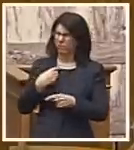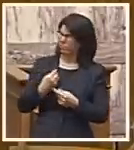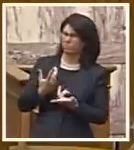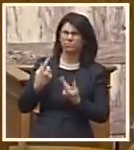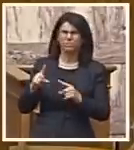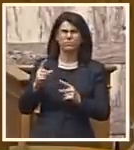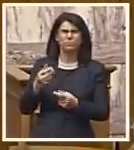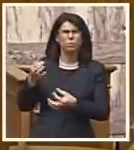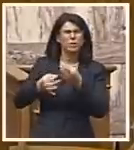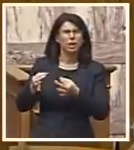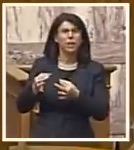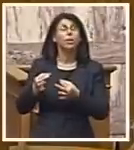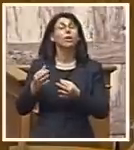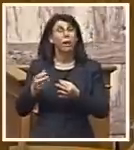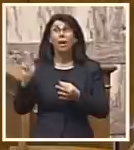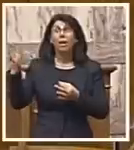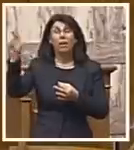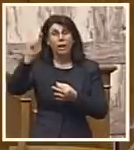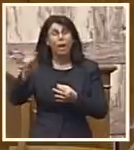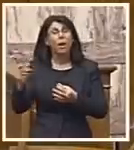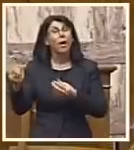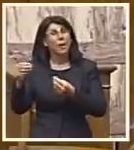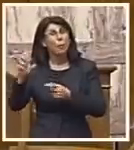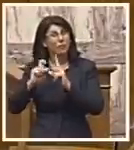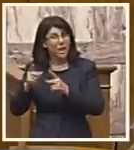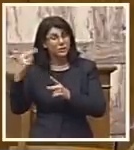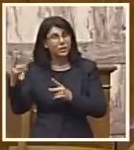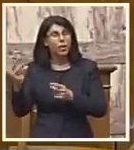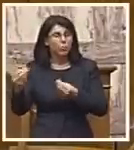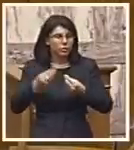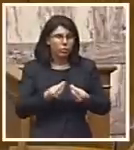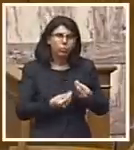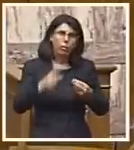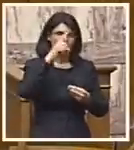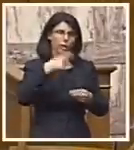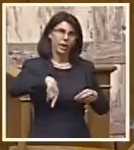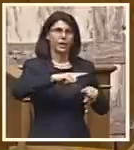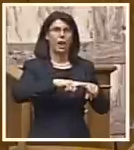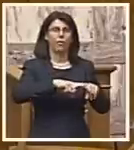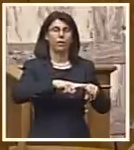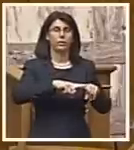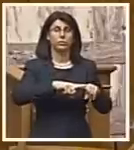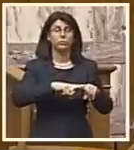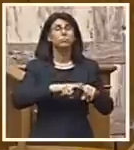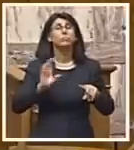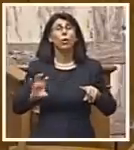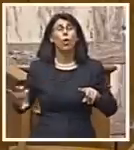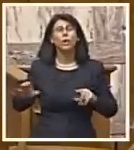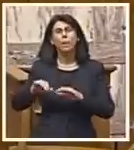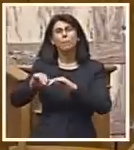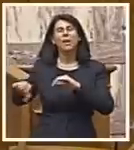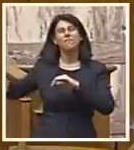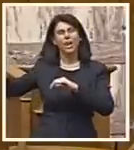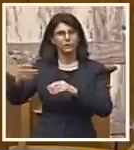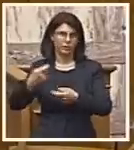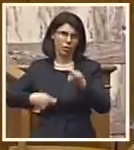δικές τους που πήραν και δημιούργησαν δυσμενέστερες συνθήκες για την Ελλάδα, για χώρες της περιφέρειας της αγοράς, στις